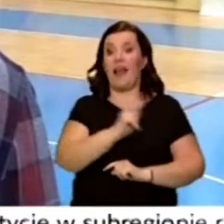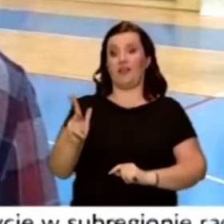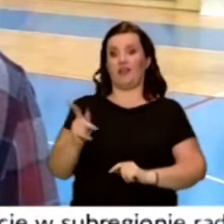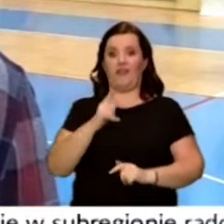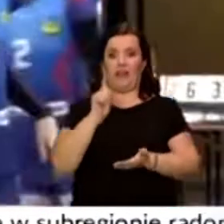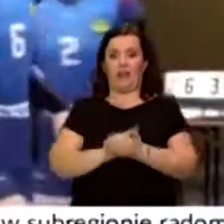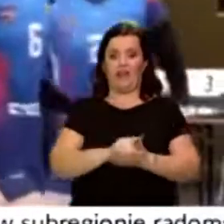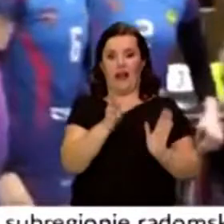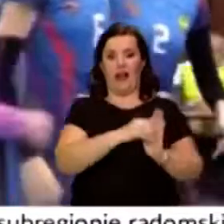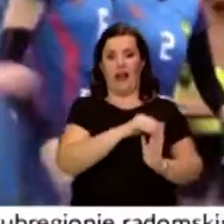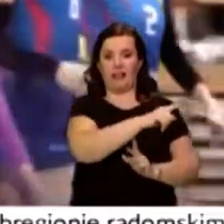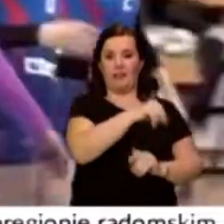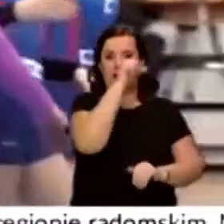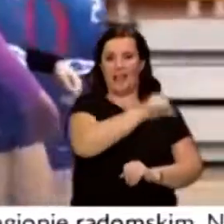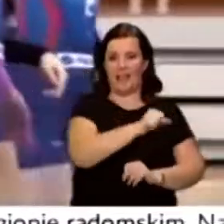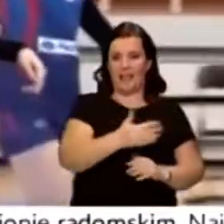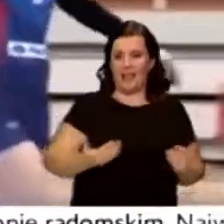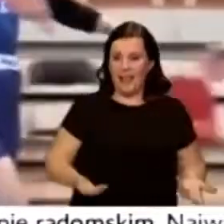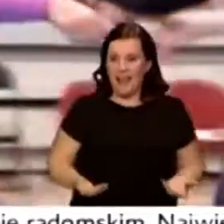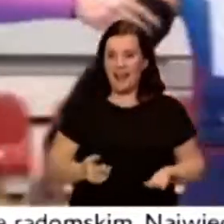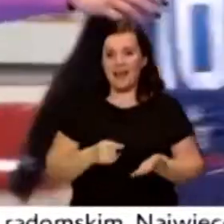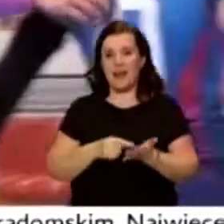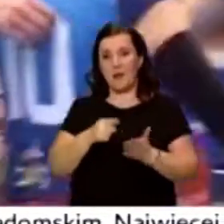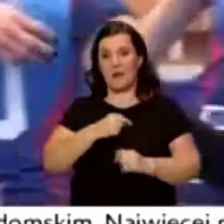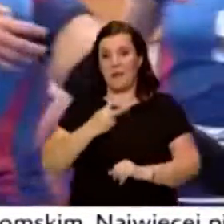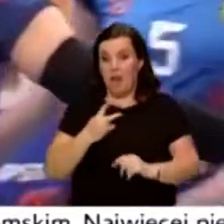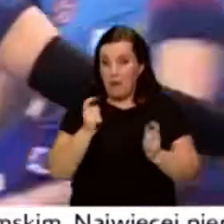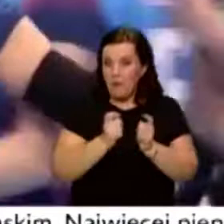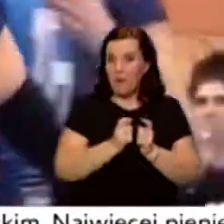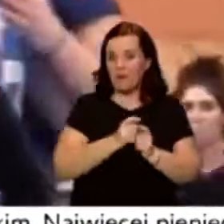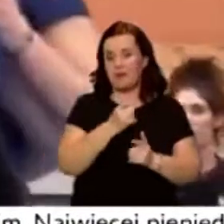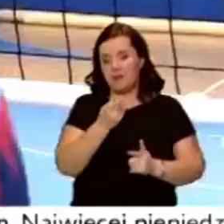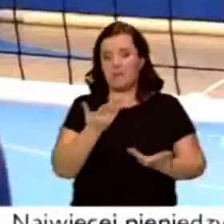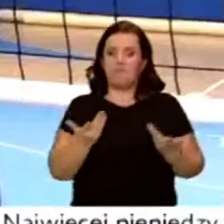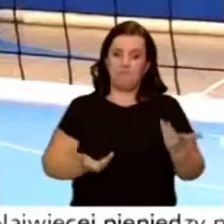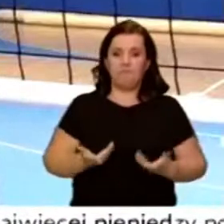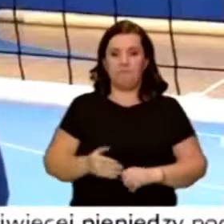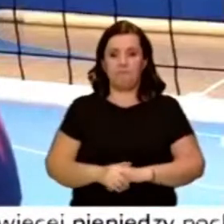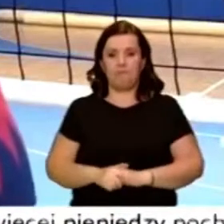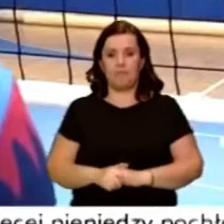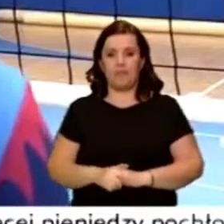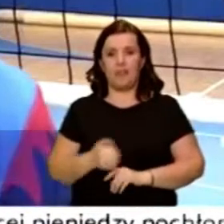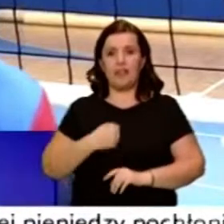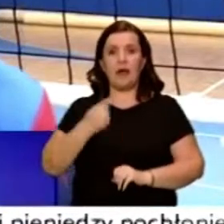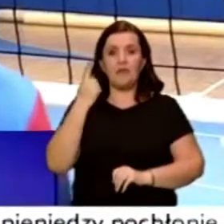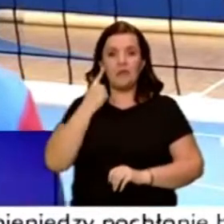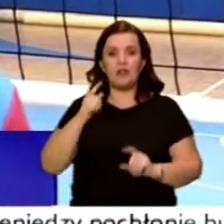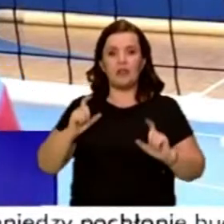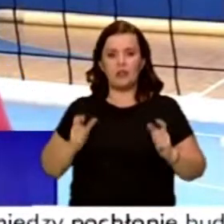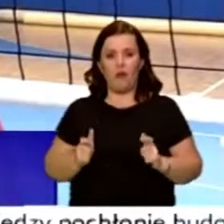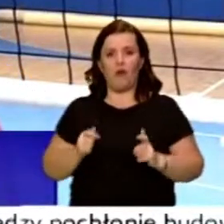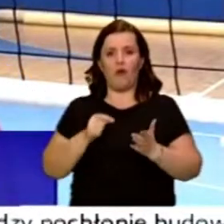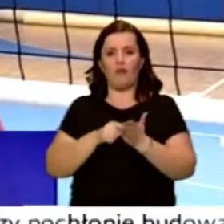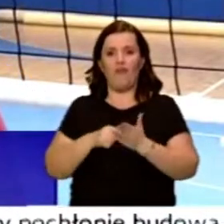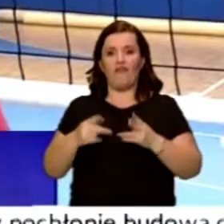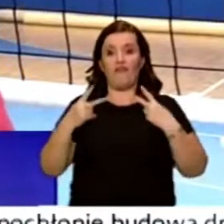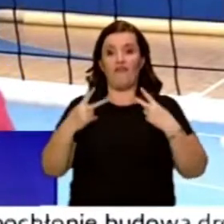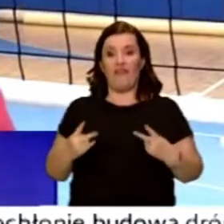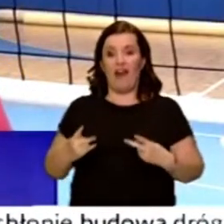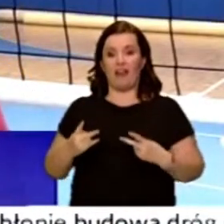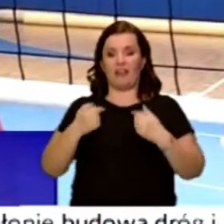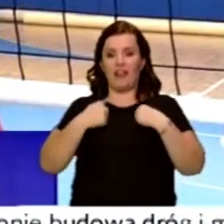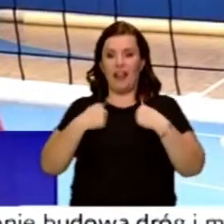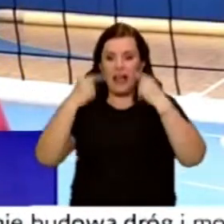to bardzo dużo i te dwa punkty no, mogą zaważyć o play-offach. Myślę, że to też jest ważny mecz właśnie mentalnie dla nas, że my się